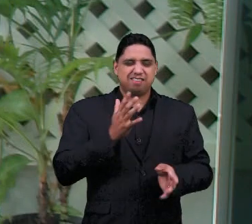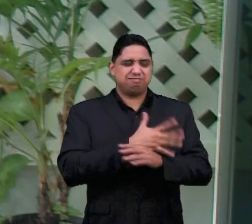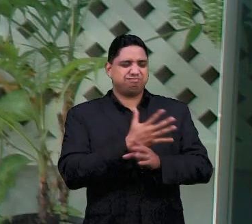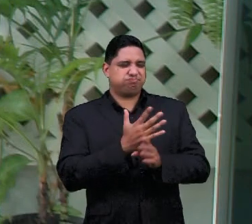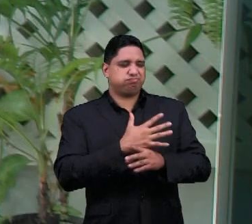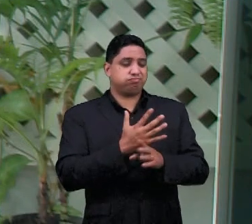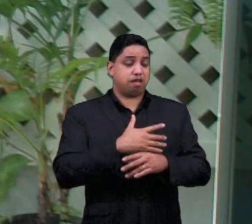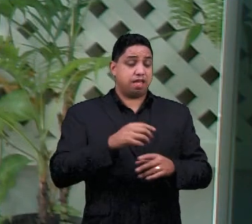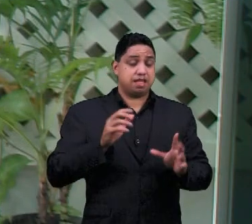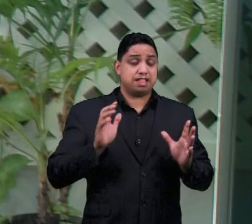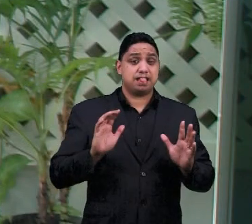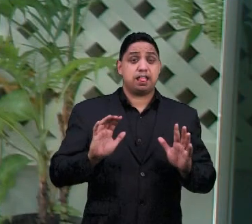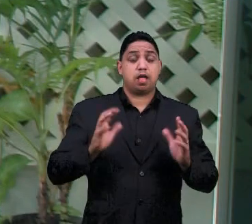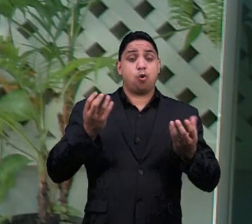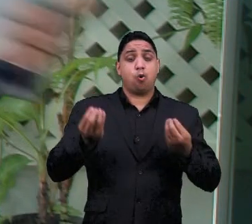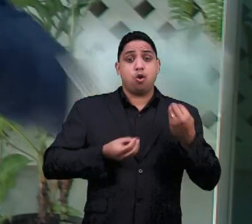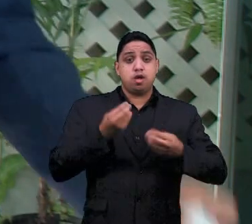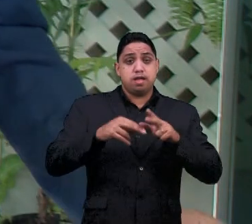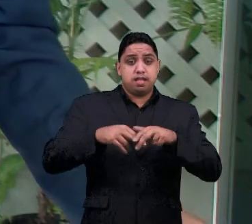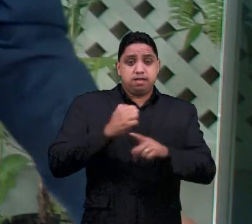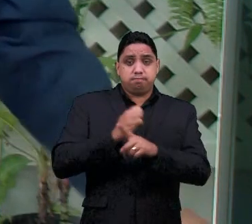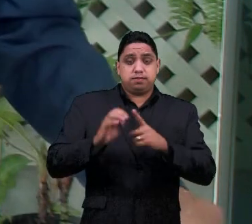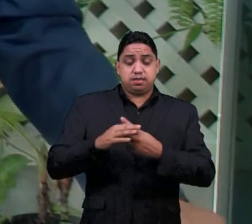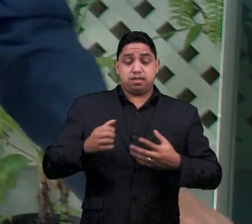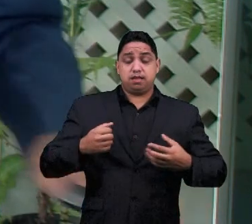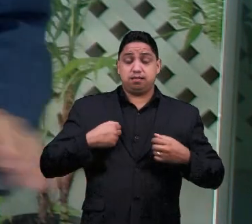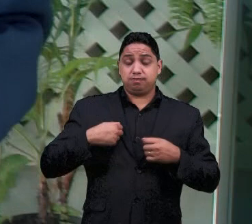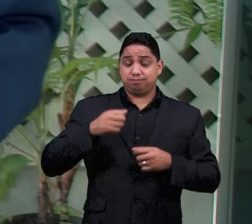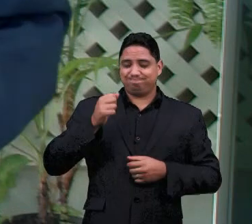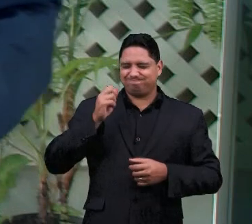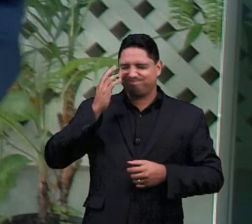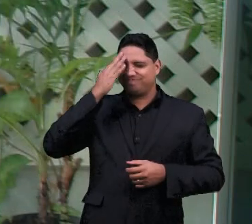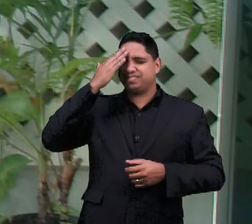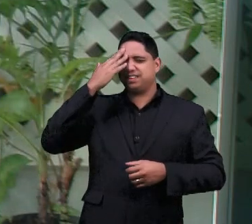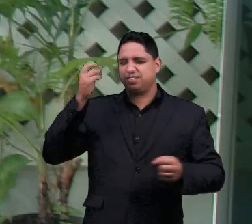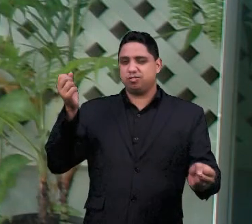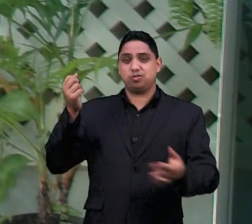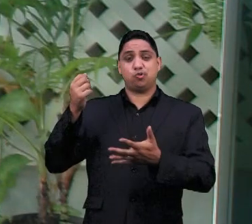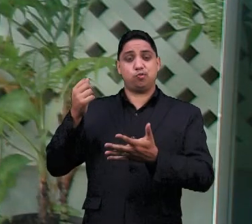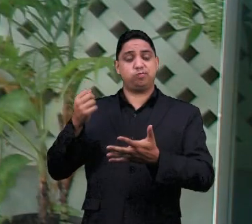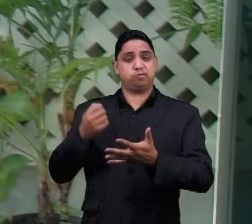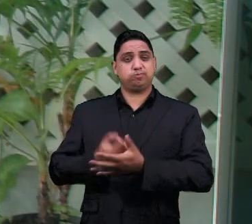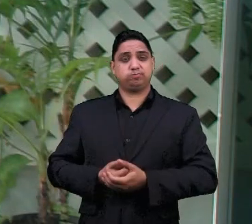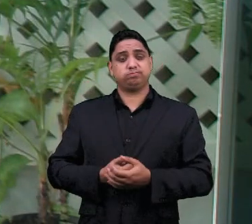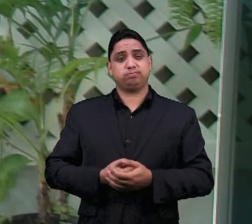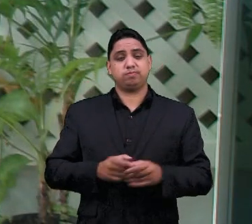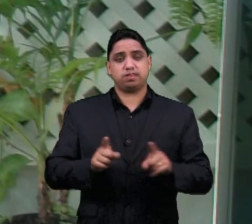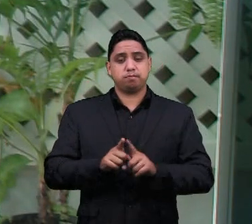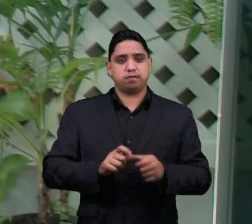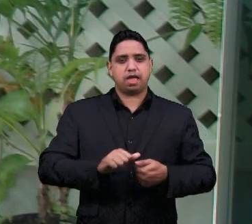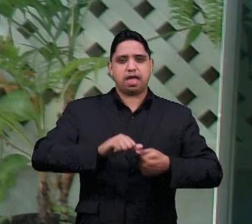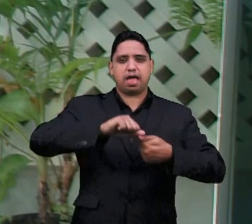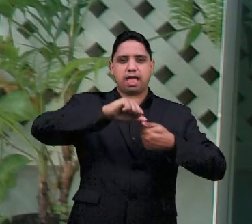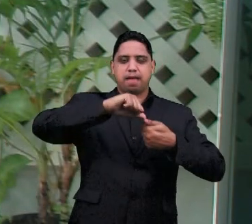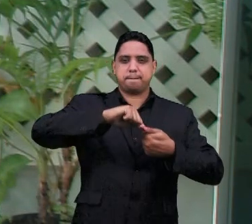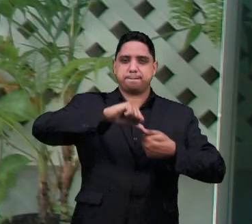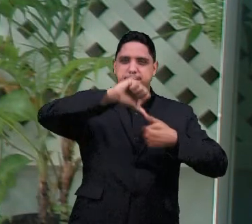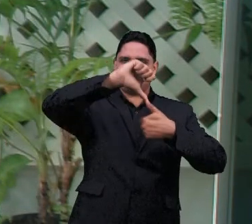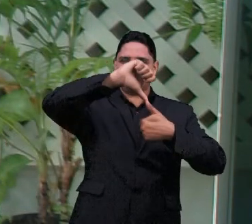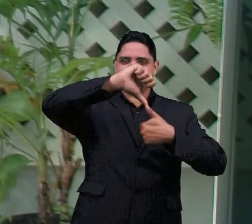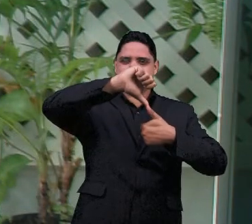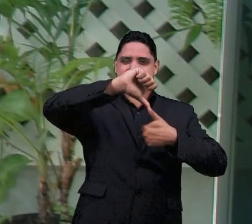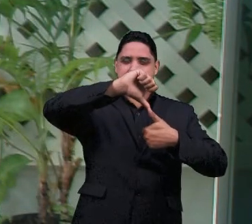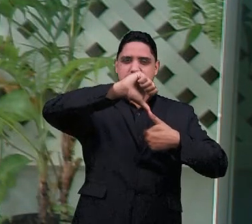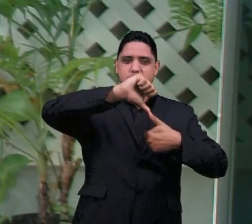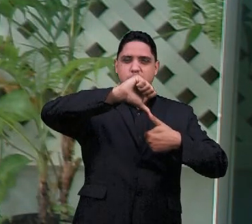au sommeil spirituel qu'il vivait. Il a été réveillé dans un sommeil spirituel à travers la participation. Nous avons ici la participation